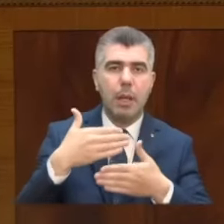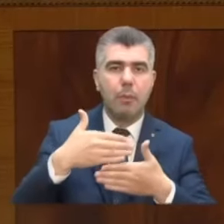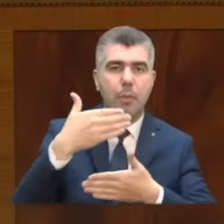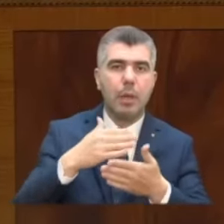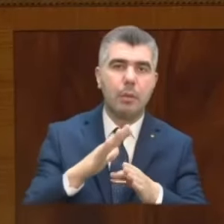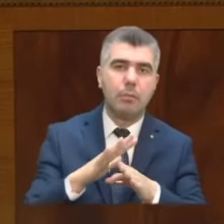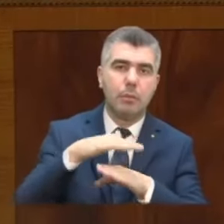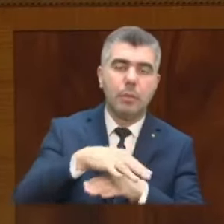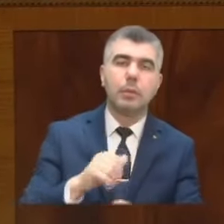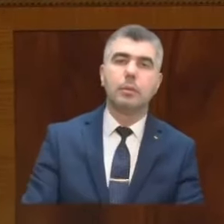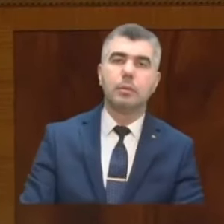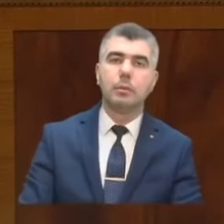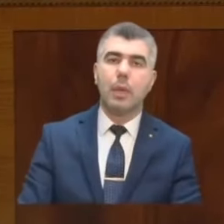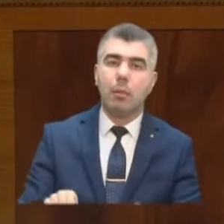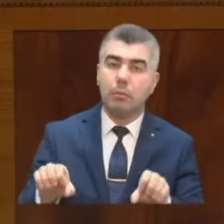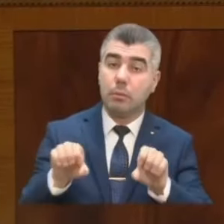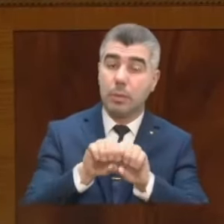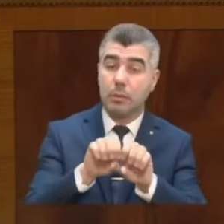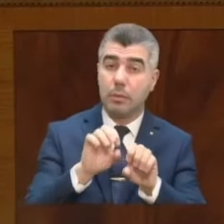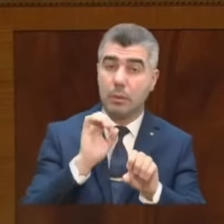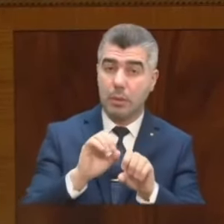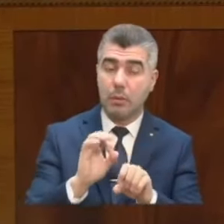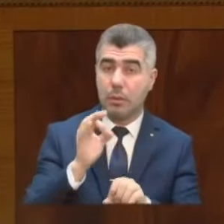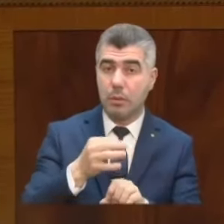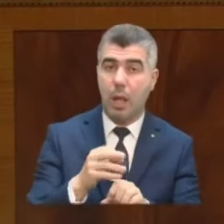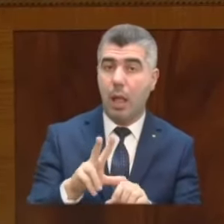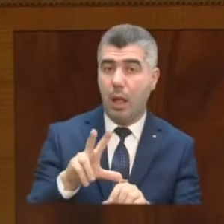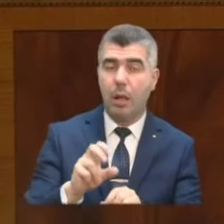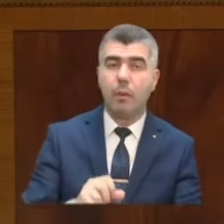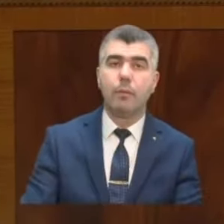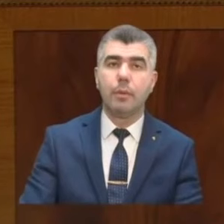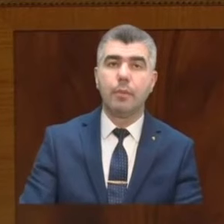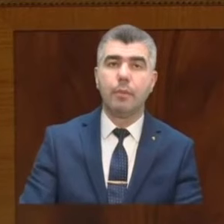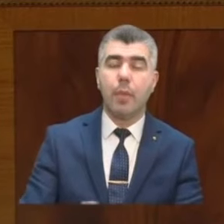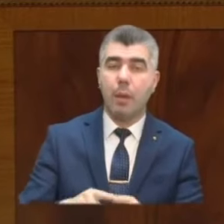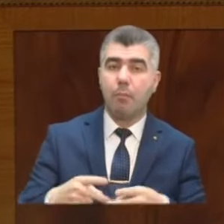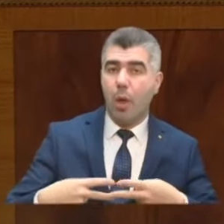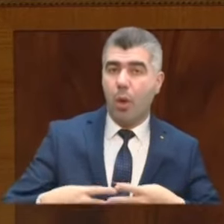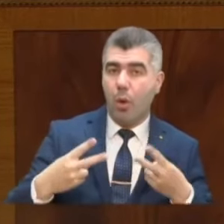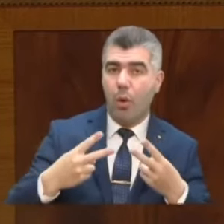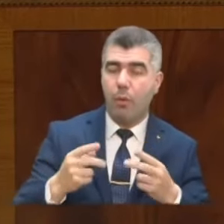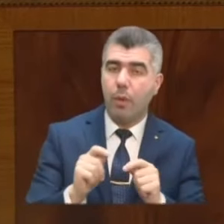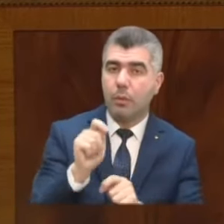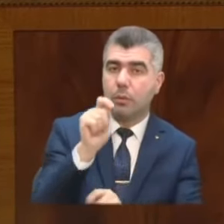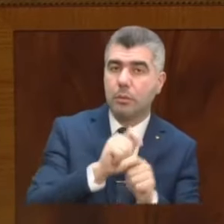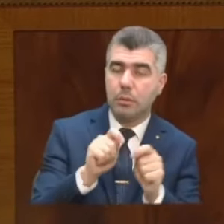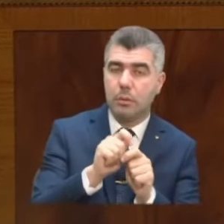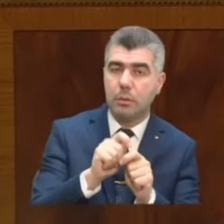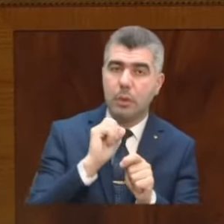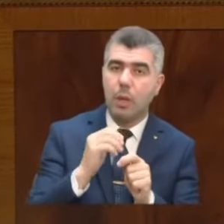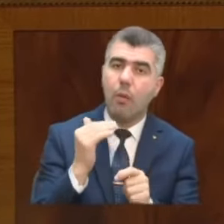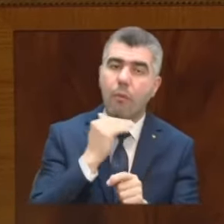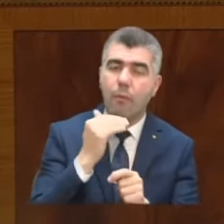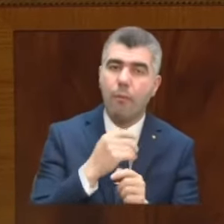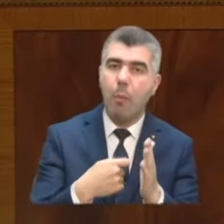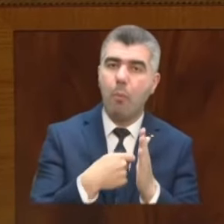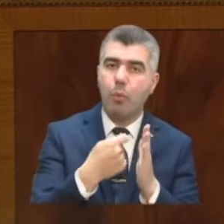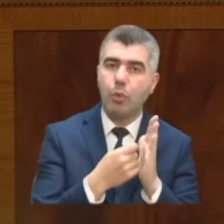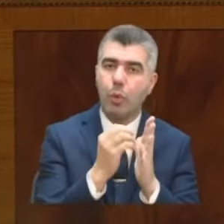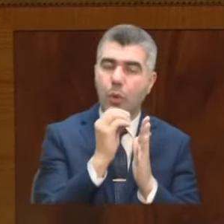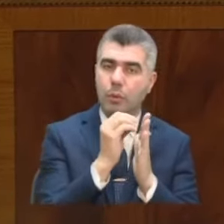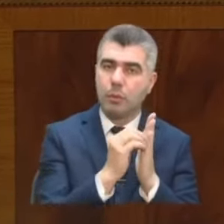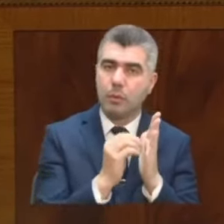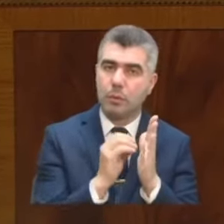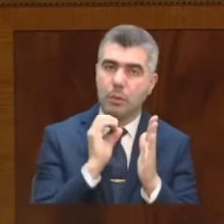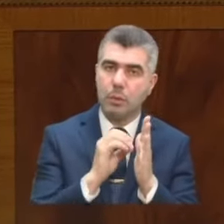ثانيا مشروع الربط بين الاحواض المائيه كما تعلمون ف شرعنا في ذلك وتم انجاز الشطر الاستعجالي من هذا المشروع